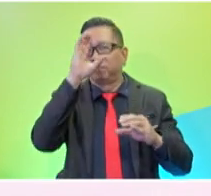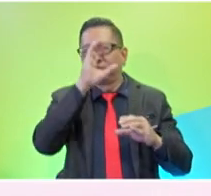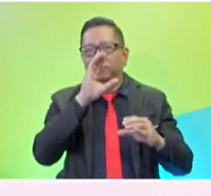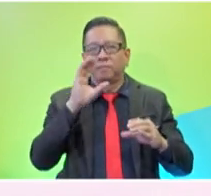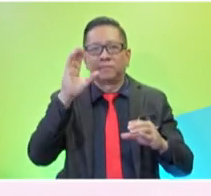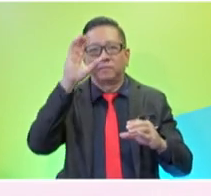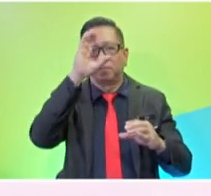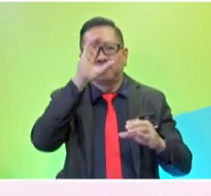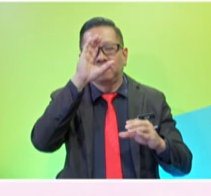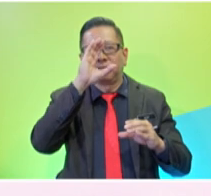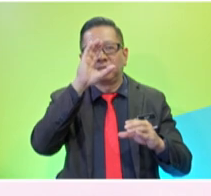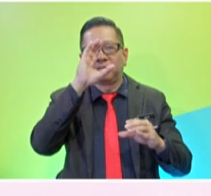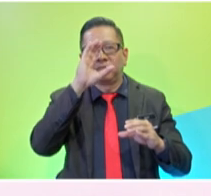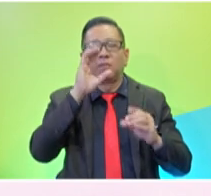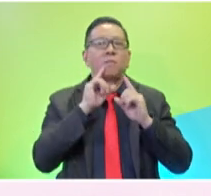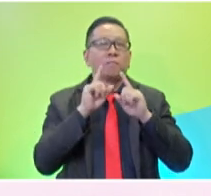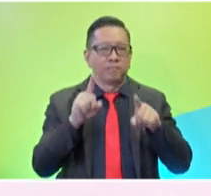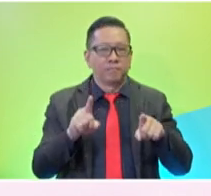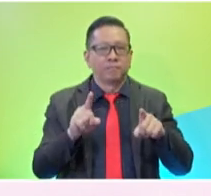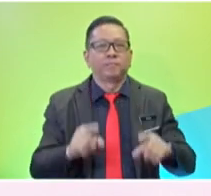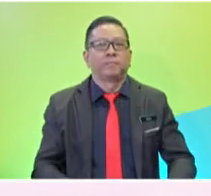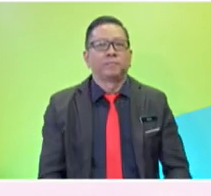selesaikan soal dan berikut